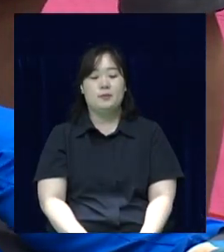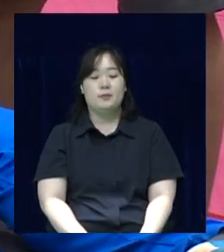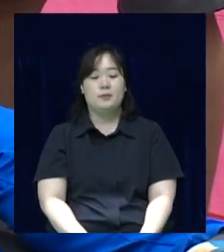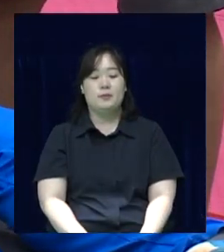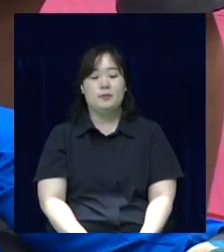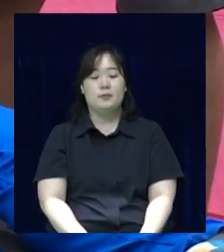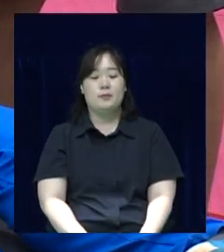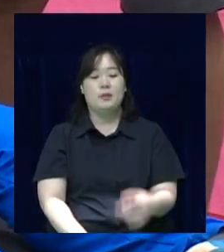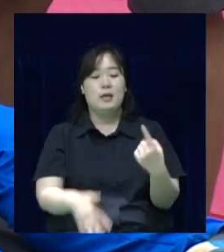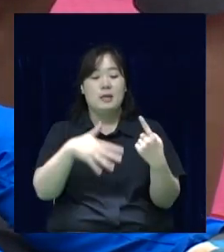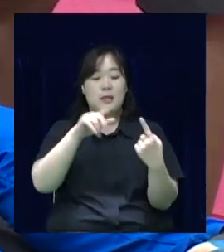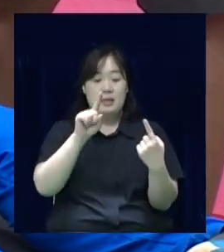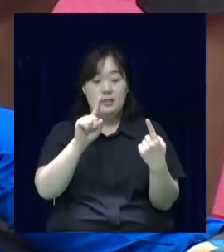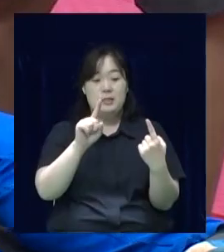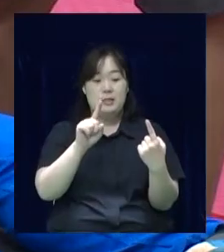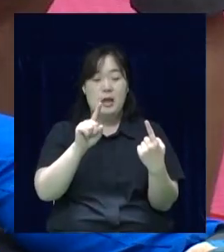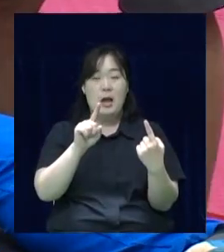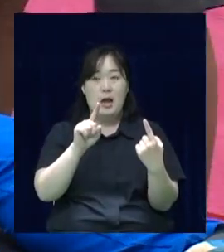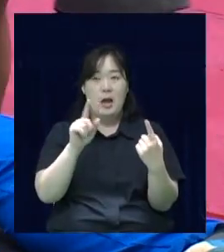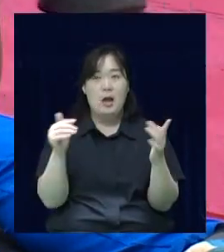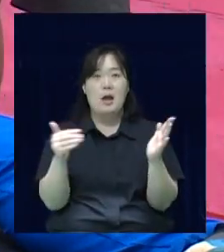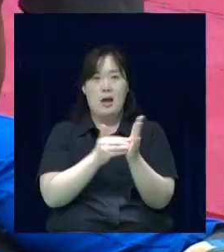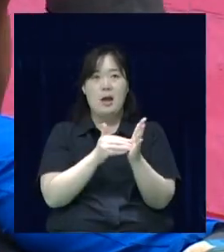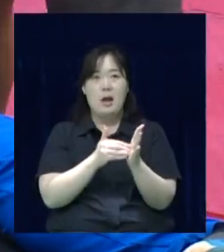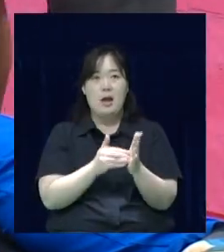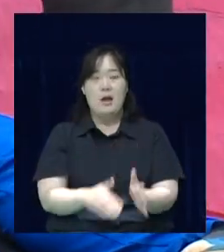1차 시도 이어졌고요.